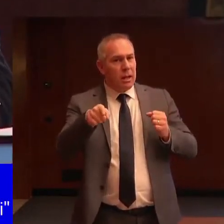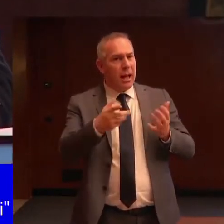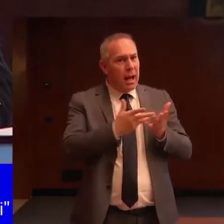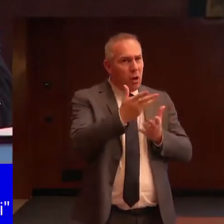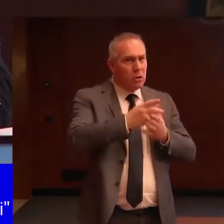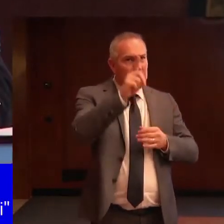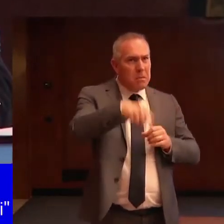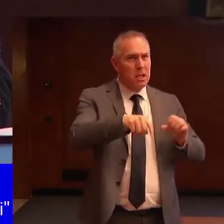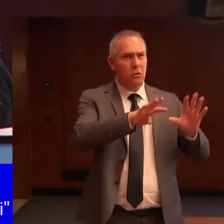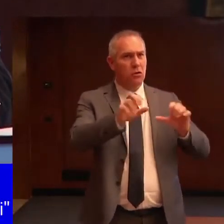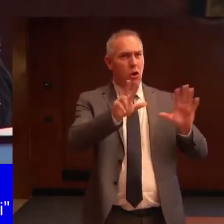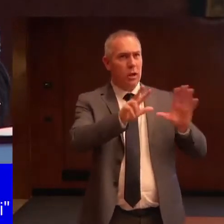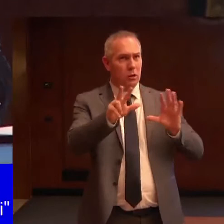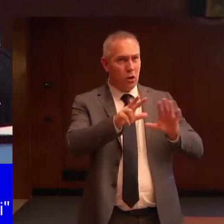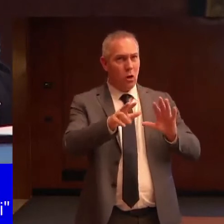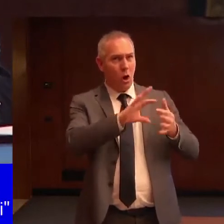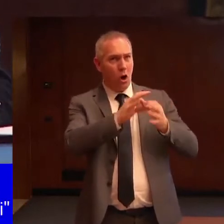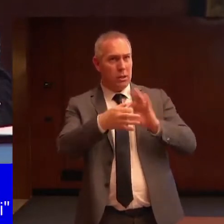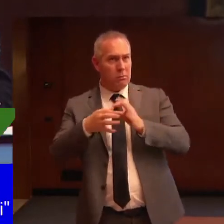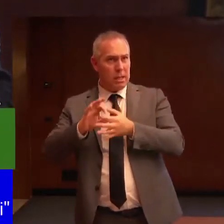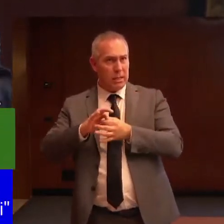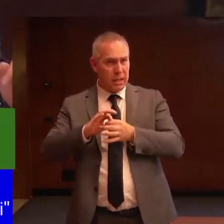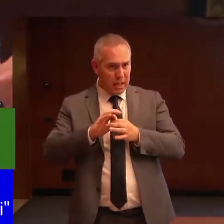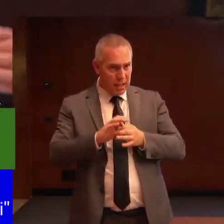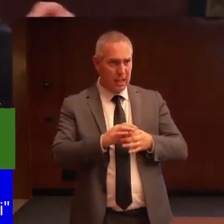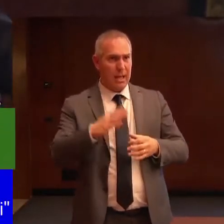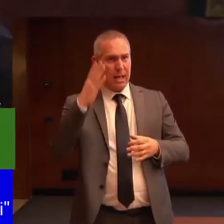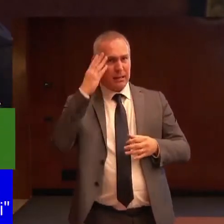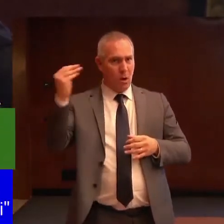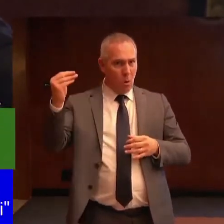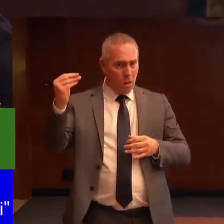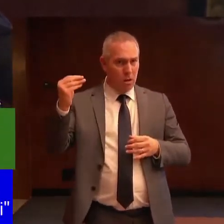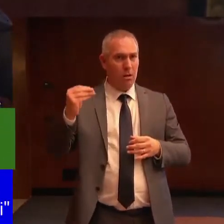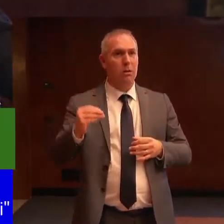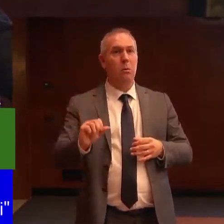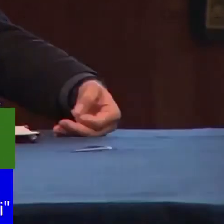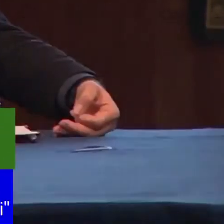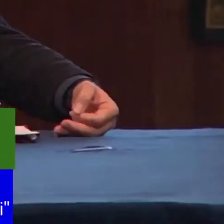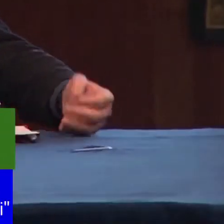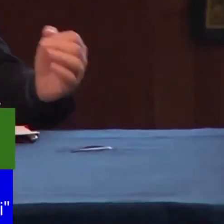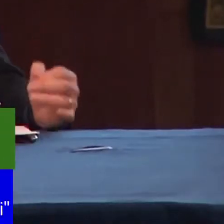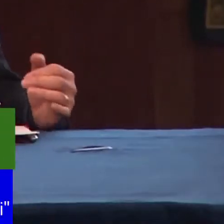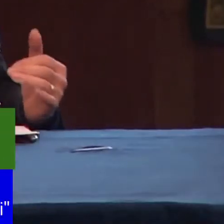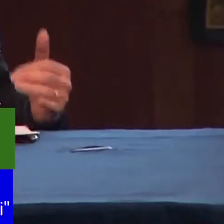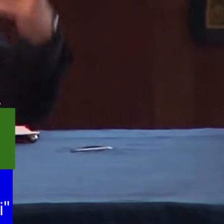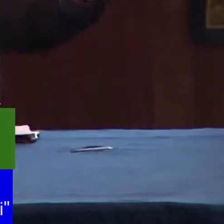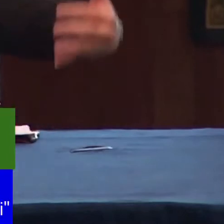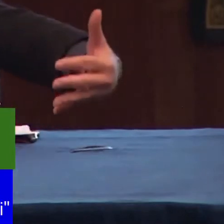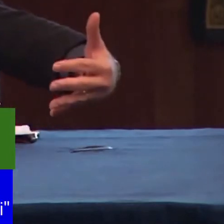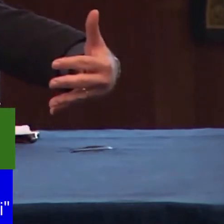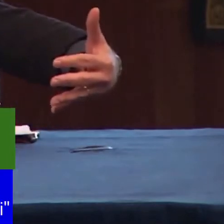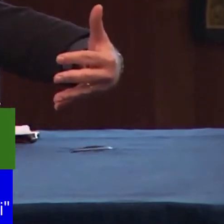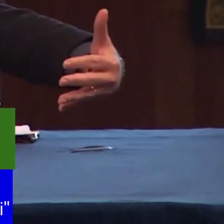1988, Olimpiadi di Seul, le prime Olimpiadi in cui ai disabili viene dato lo